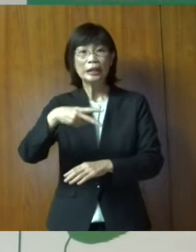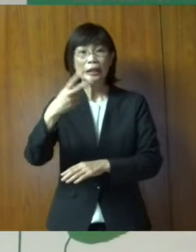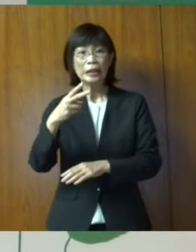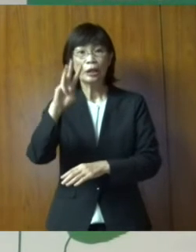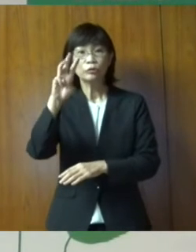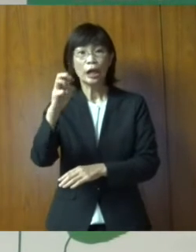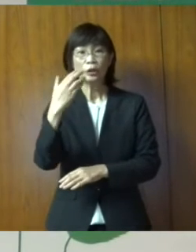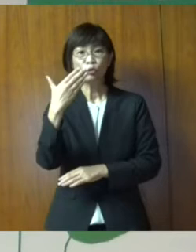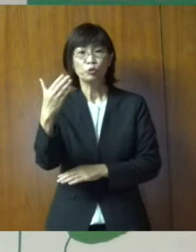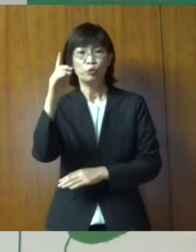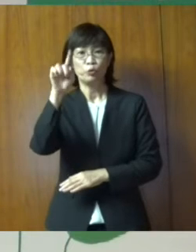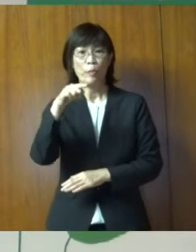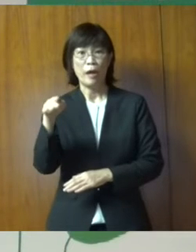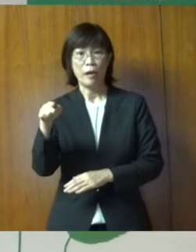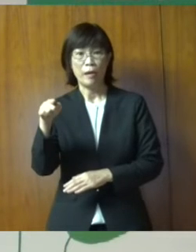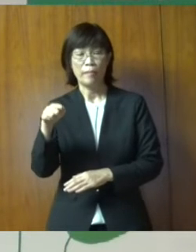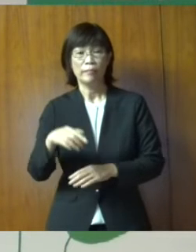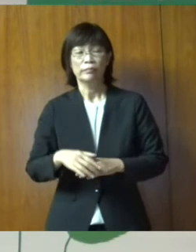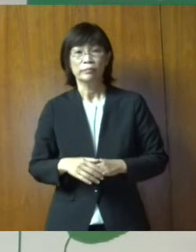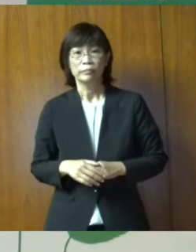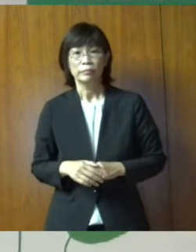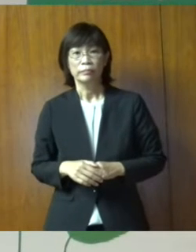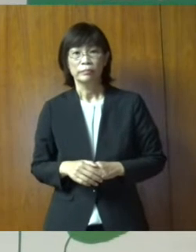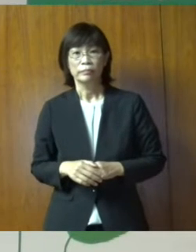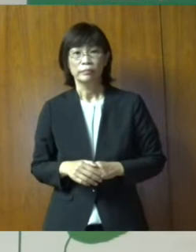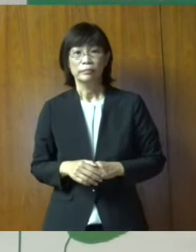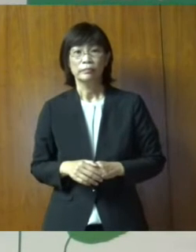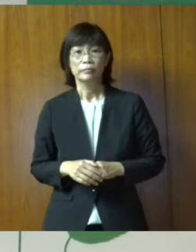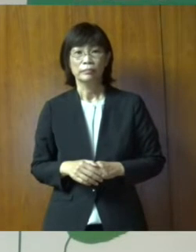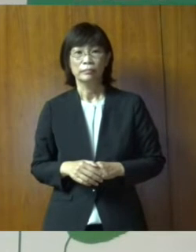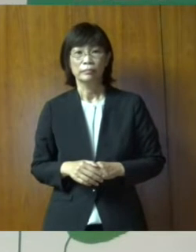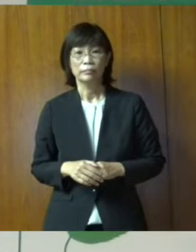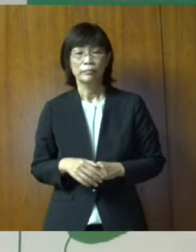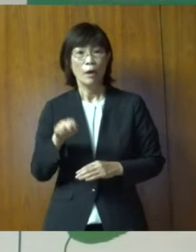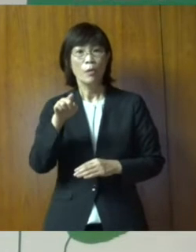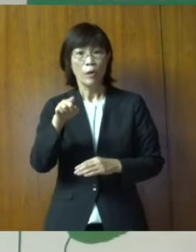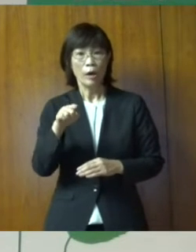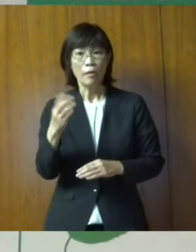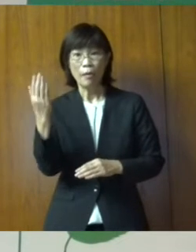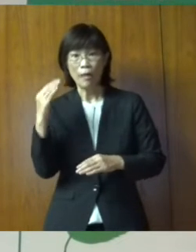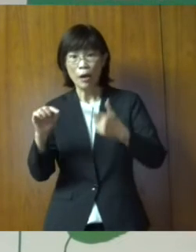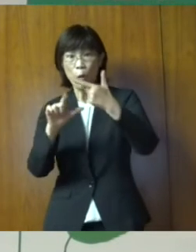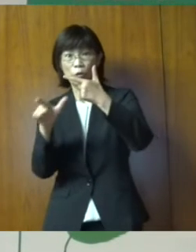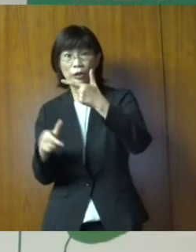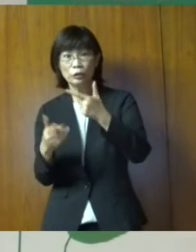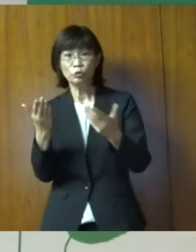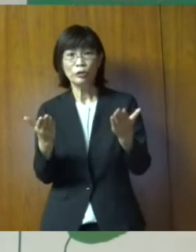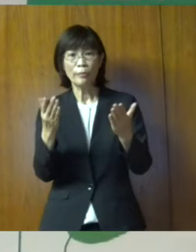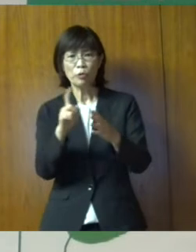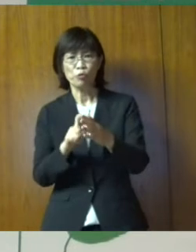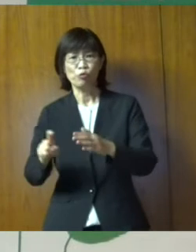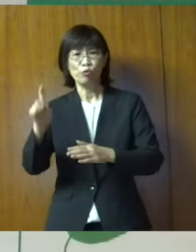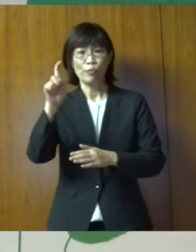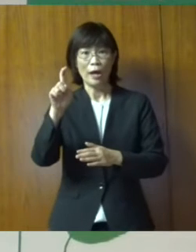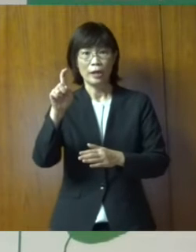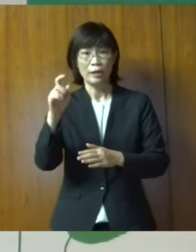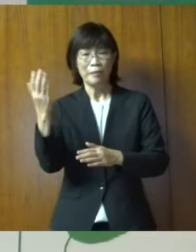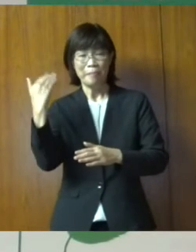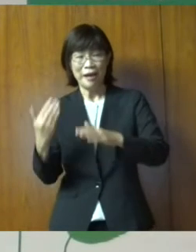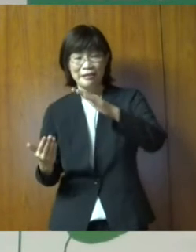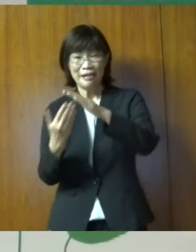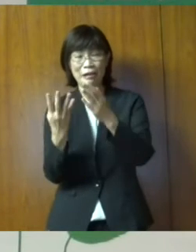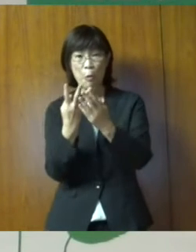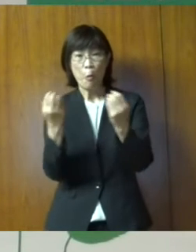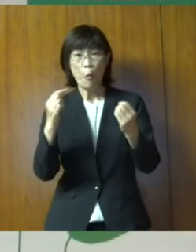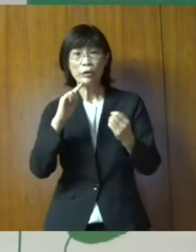2239名となりました。この数は前月比で10倍近く、これまで